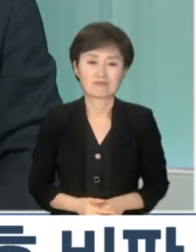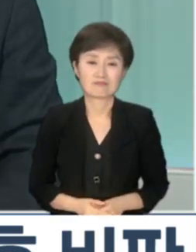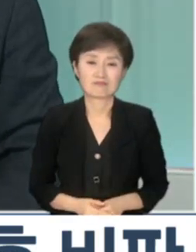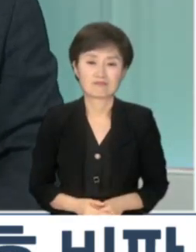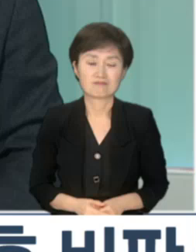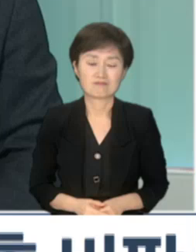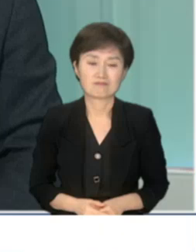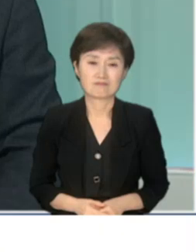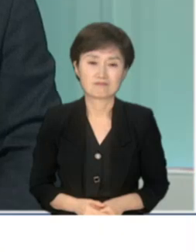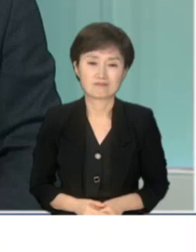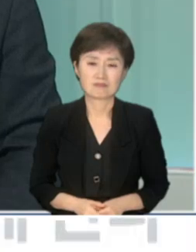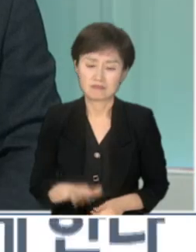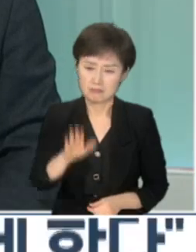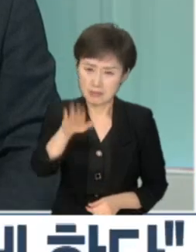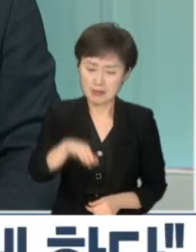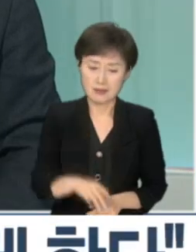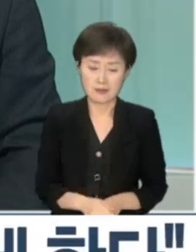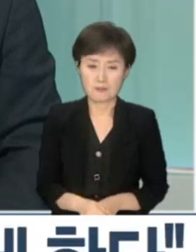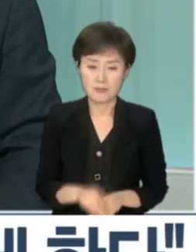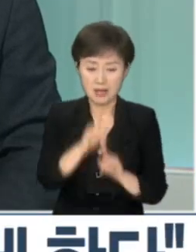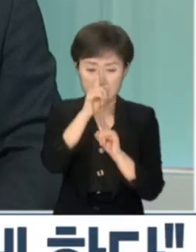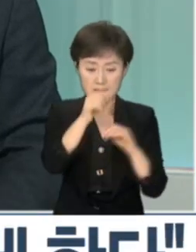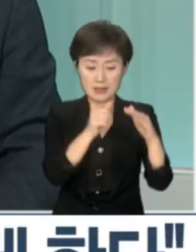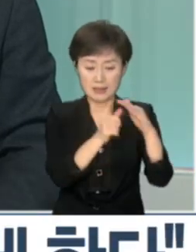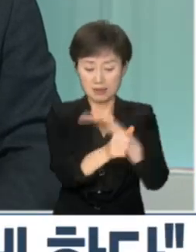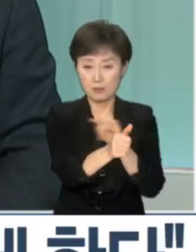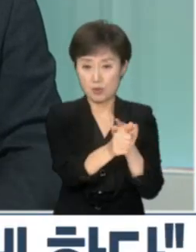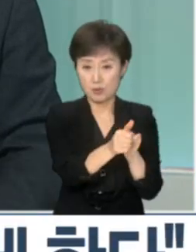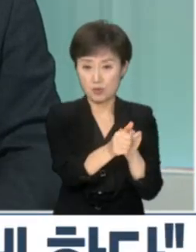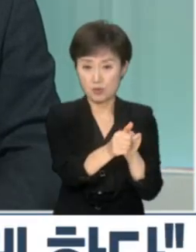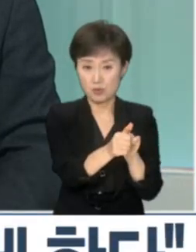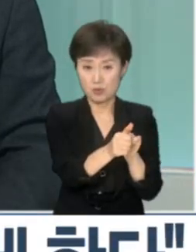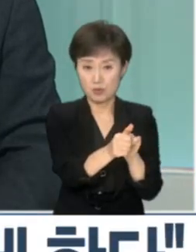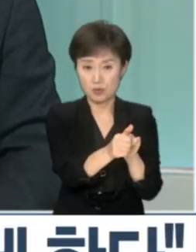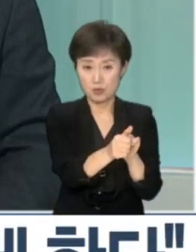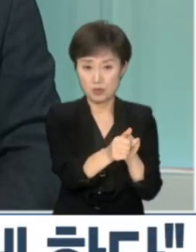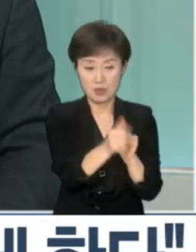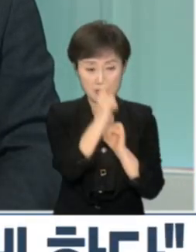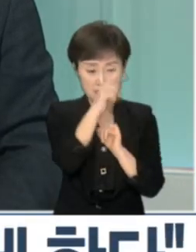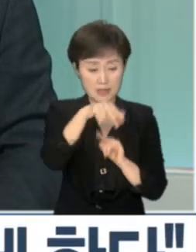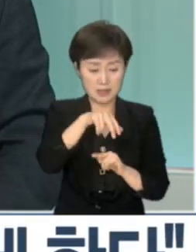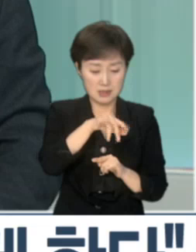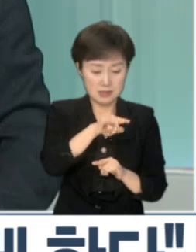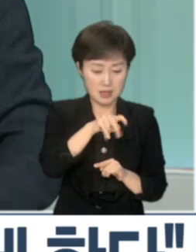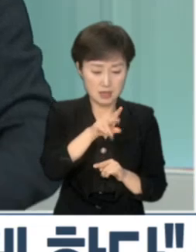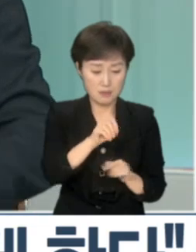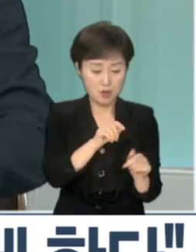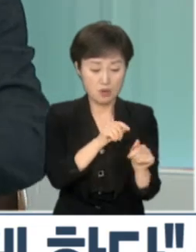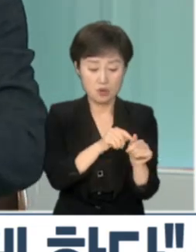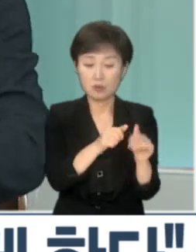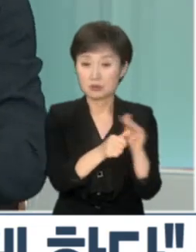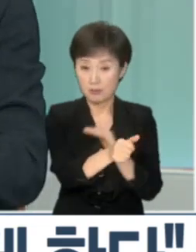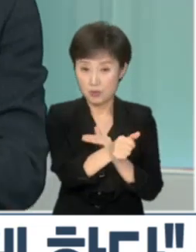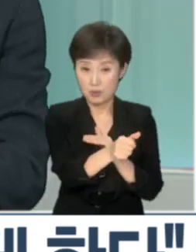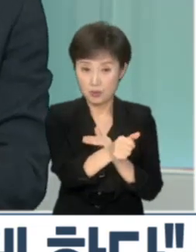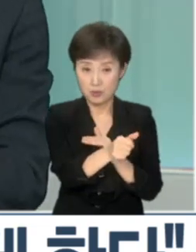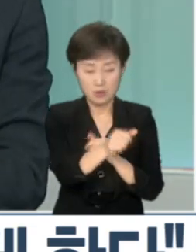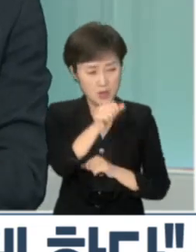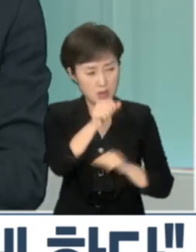따지면요, 지금 이재명 대표, 그 민주당이 지금 안고 있는 이재명 대표의 어떤 그